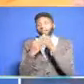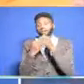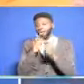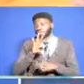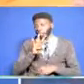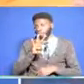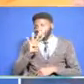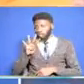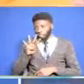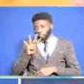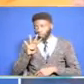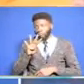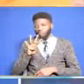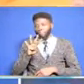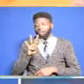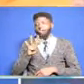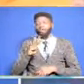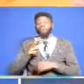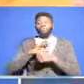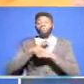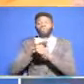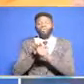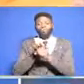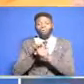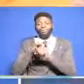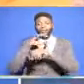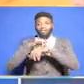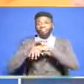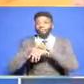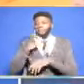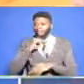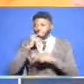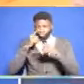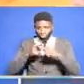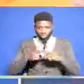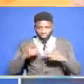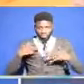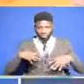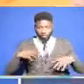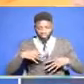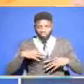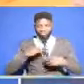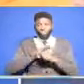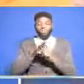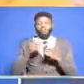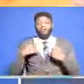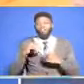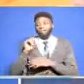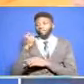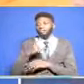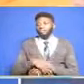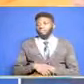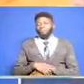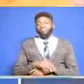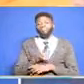1844 vya maambukizi vimenakiliwa na kufikisha jumla ya visa vya ugonjwa huo mwanchini kuwa